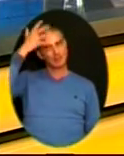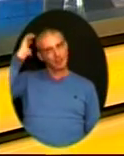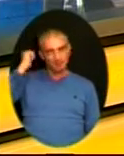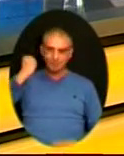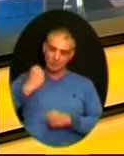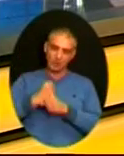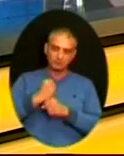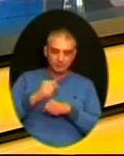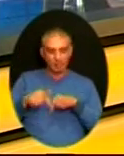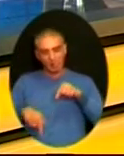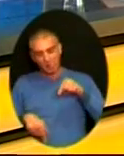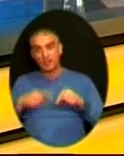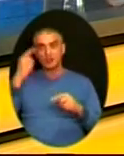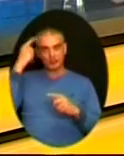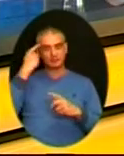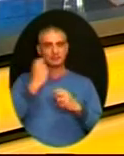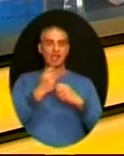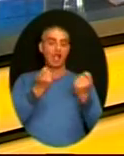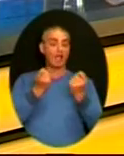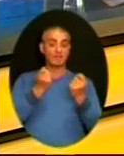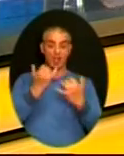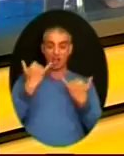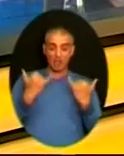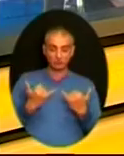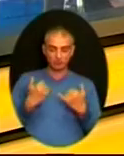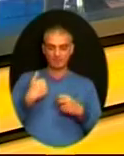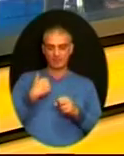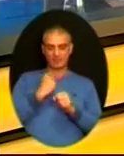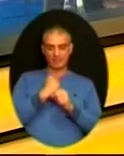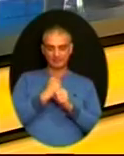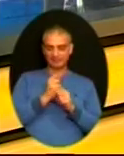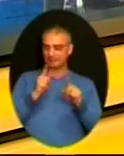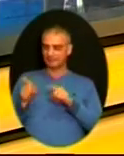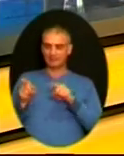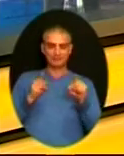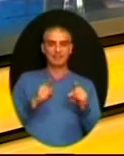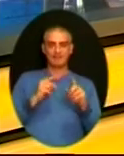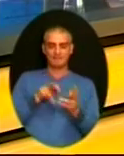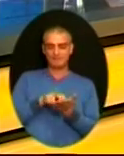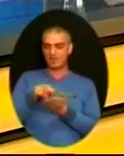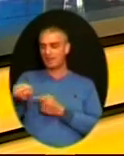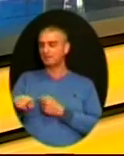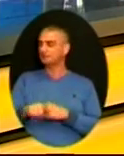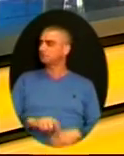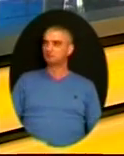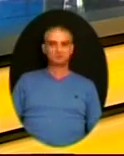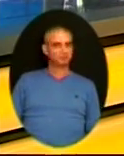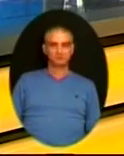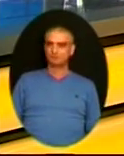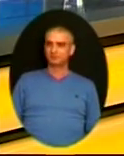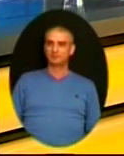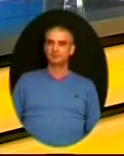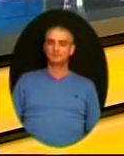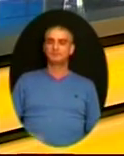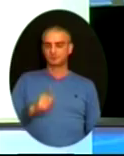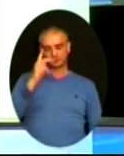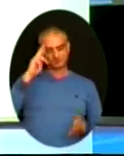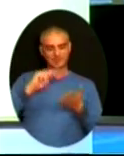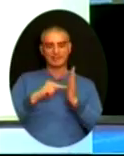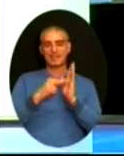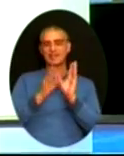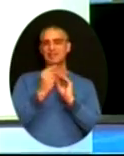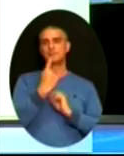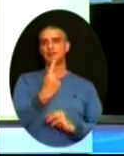אתה חושב שהוא תכנן את זה עם ההפקה? שימו לב, בדקה הזאת והזאת, אני אעשה ככה וככה ויצעד לשם. לא, הבעיה היא יותר, הוא תכנן את זה עם